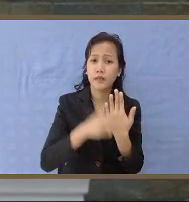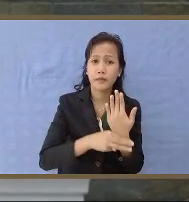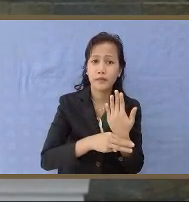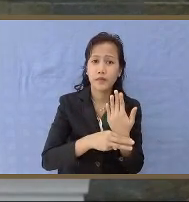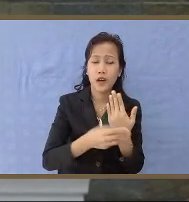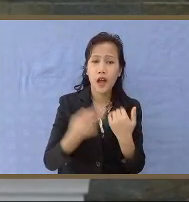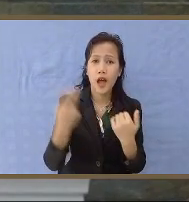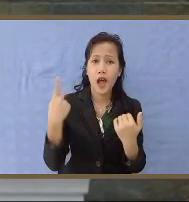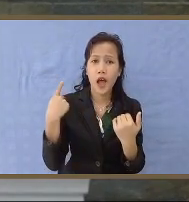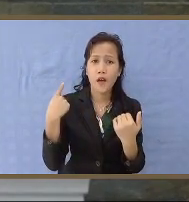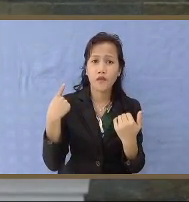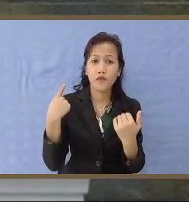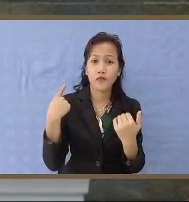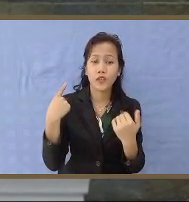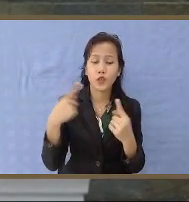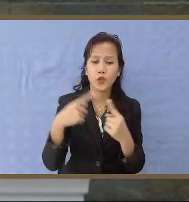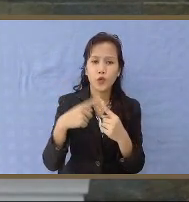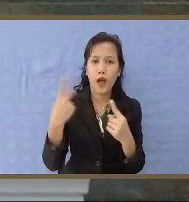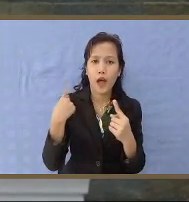Magkaroon ng tahanan.